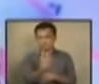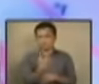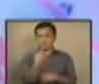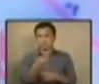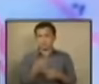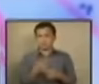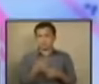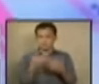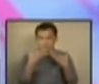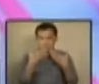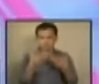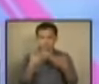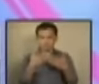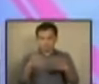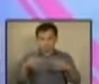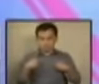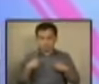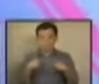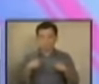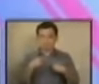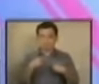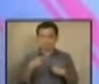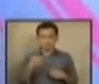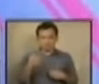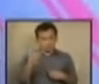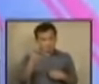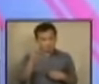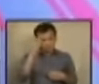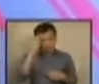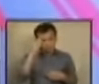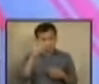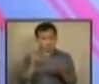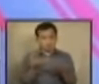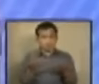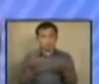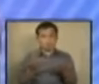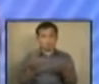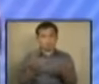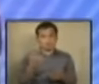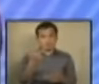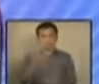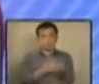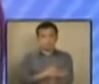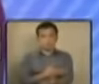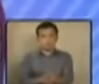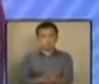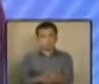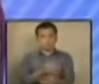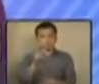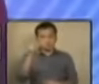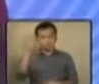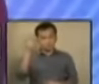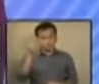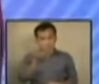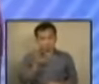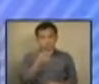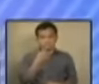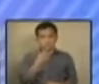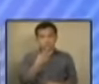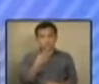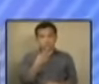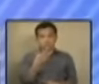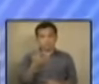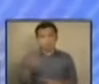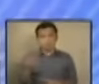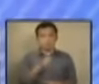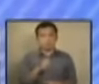pagtanggap na aming tawag. Ano po? Gusto lang po namin malaman kung alam niyo po yung kinaroroonan ng tatlong bata, tatlong pamangkin niyo, para makuha na